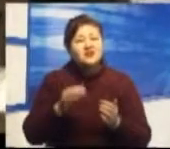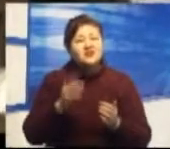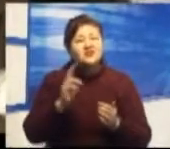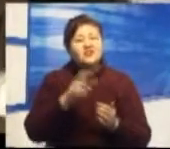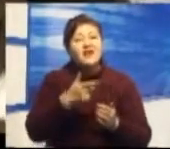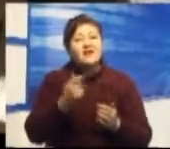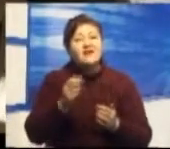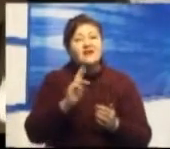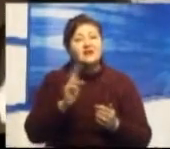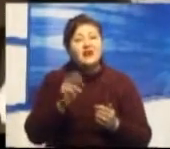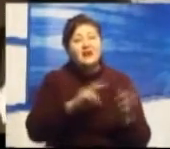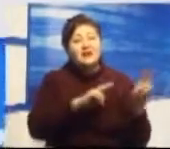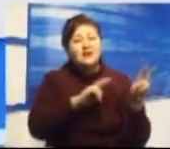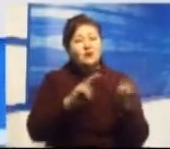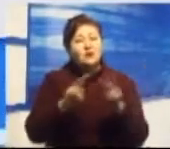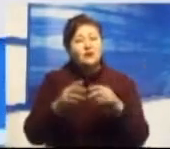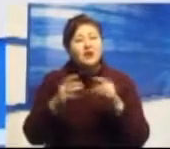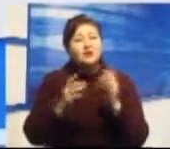осындай жұмыстар істеп жатырмыз.